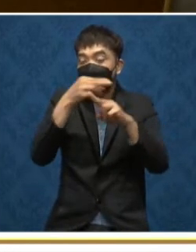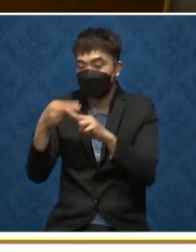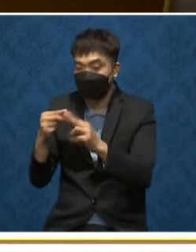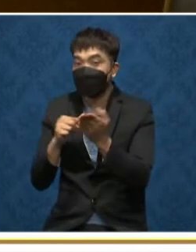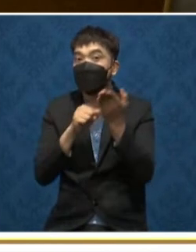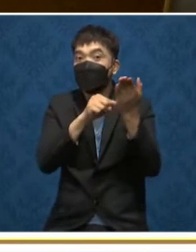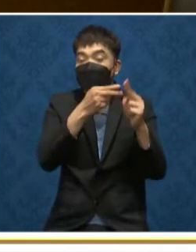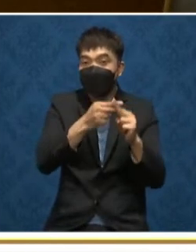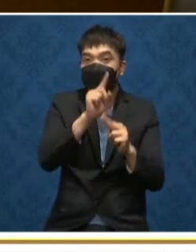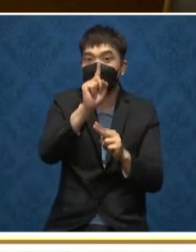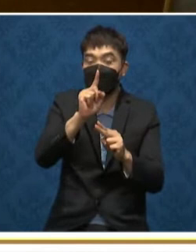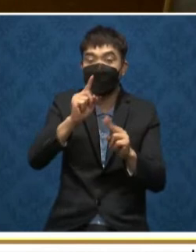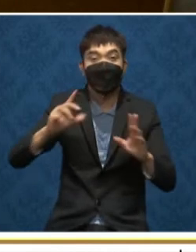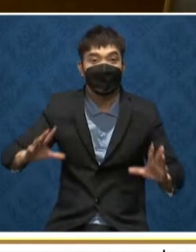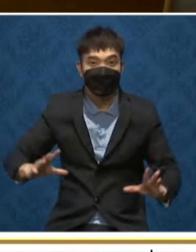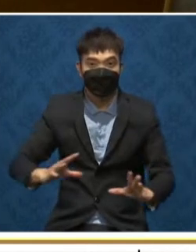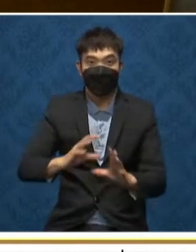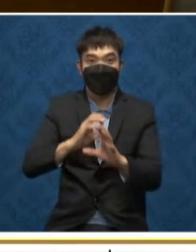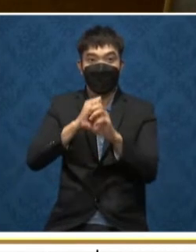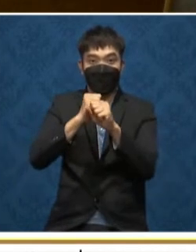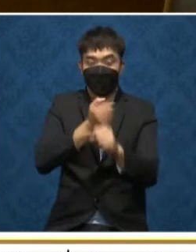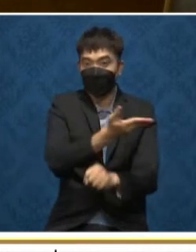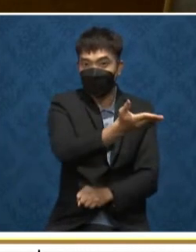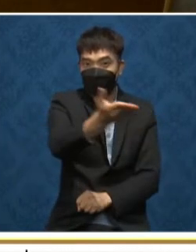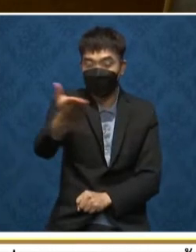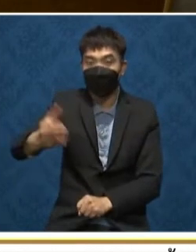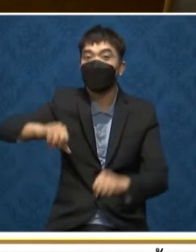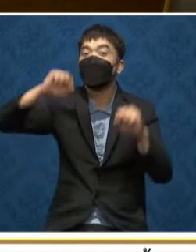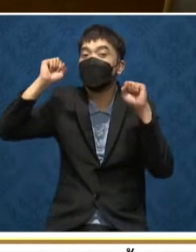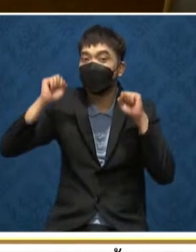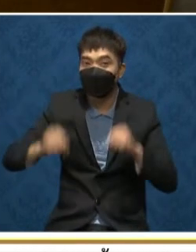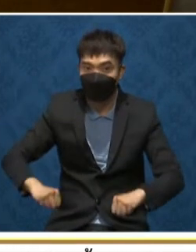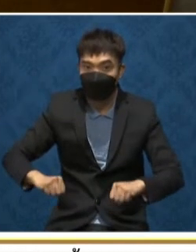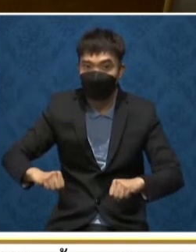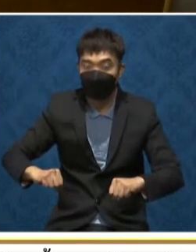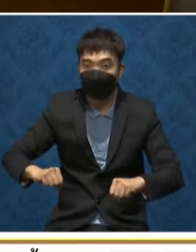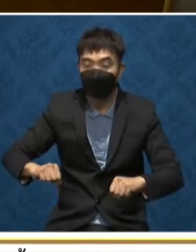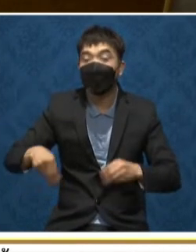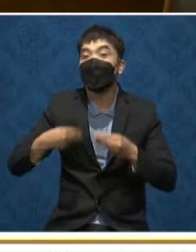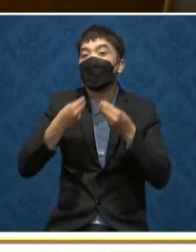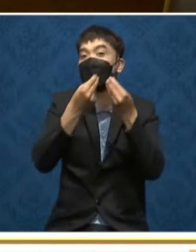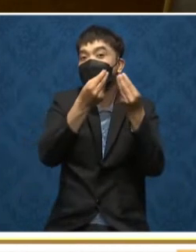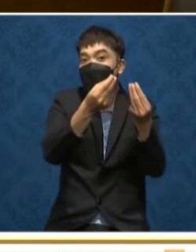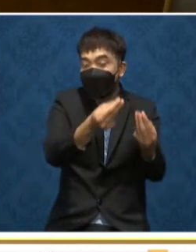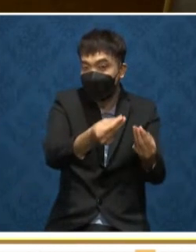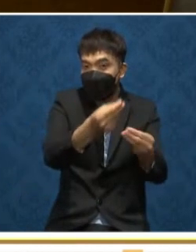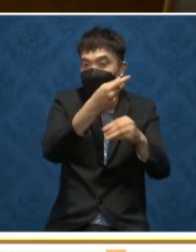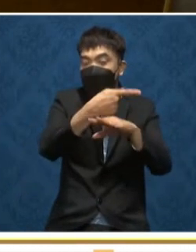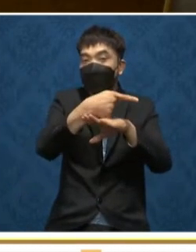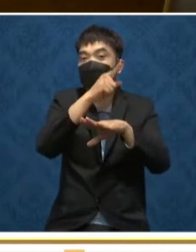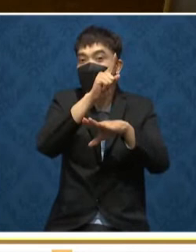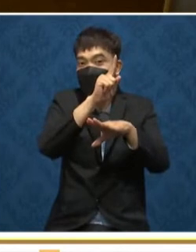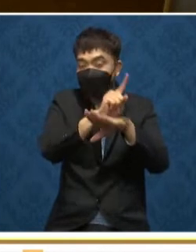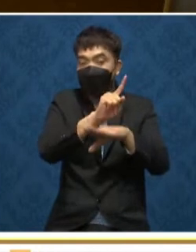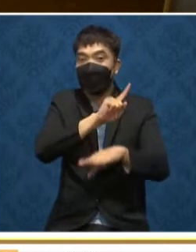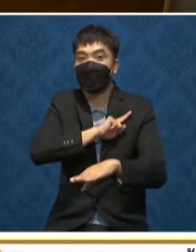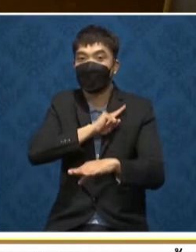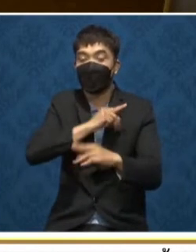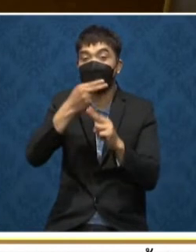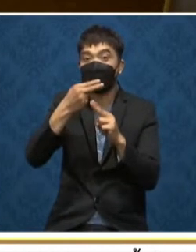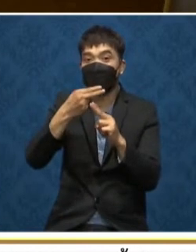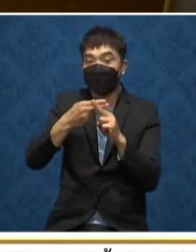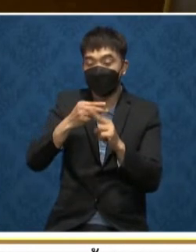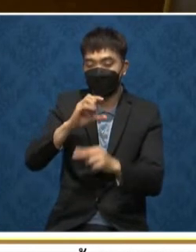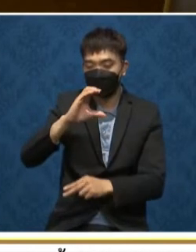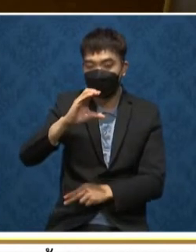ได้ลงมติเลือกให้ท่านวันนอร์ท่านวันมอบถาเป็นประธานสภาผู้แทน